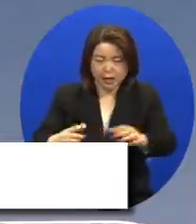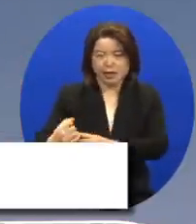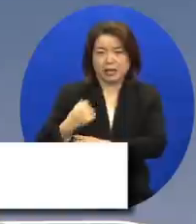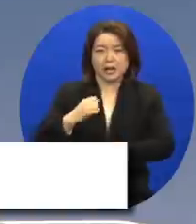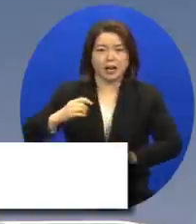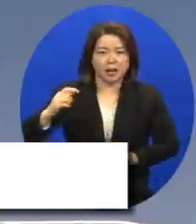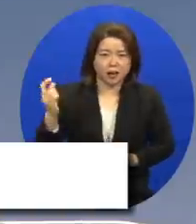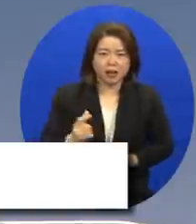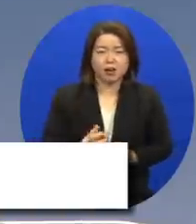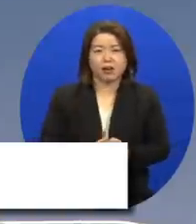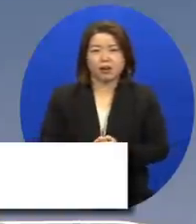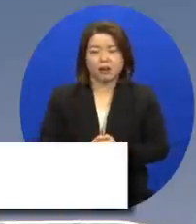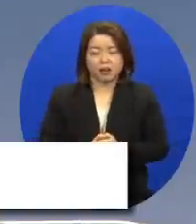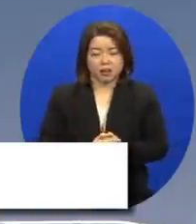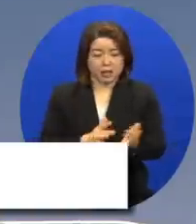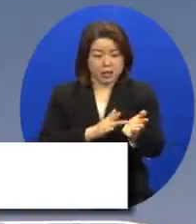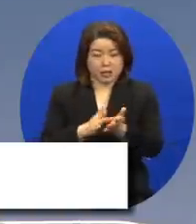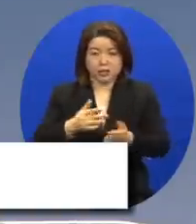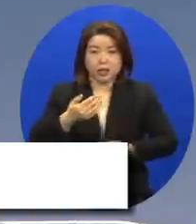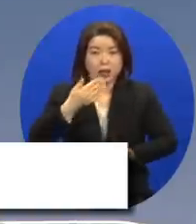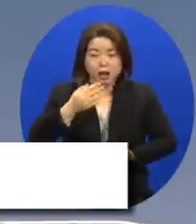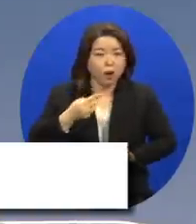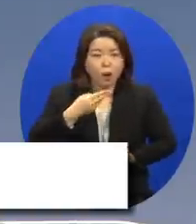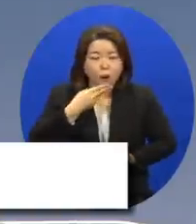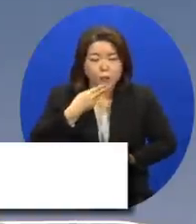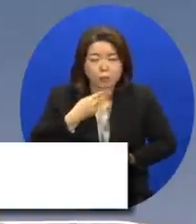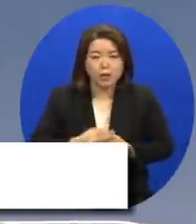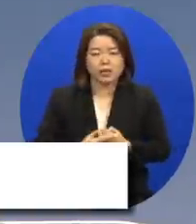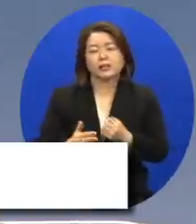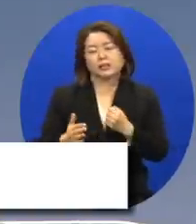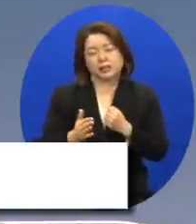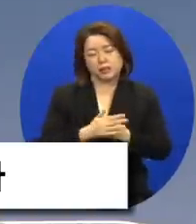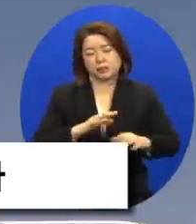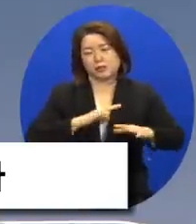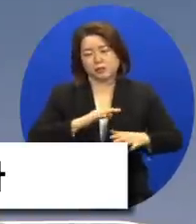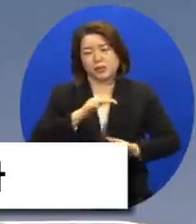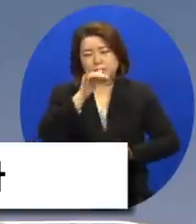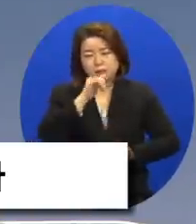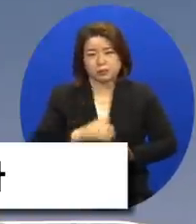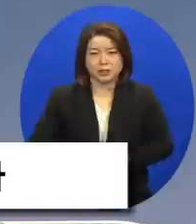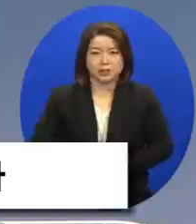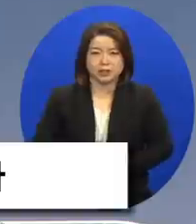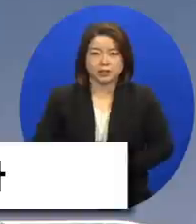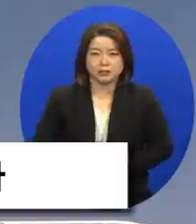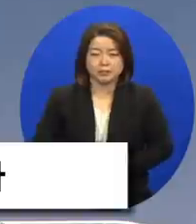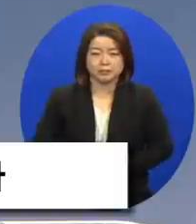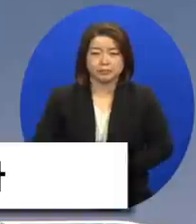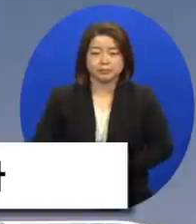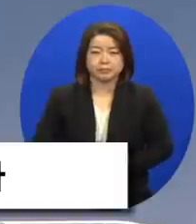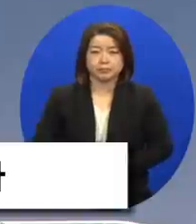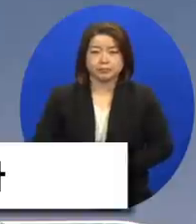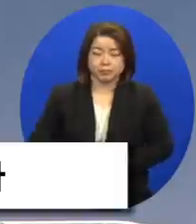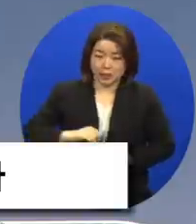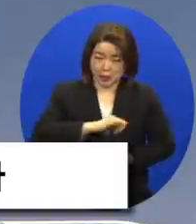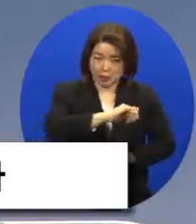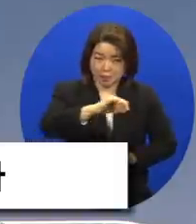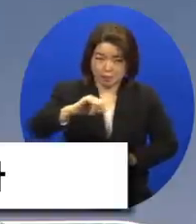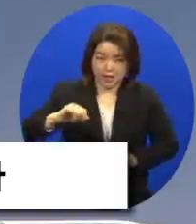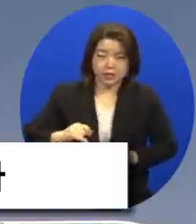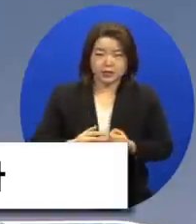치료제도 없습니다 그래서 그런거죠 여러분 파일을 쓰는